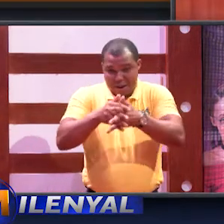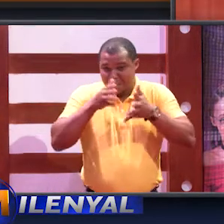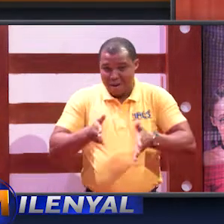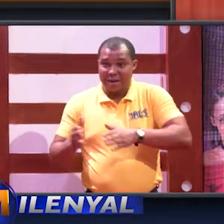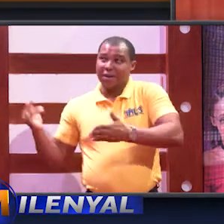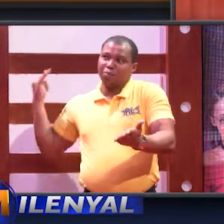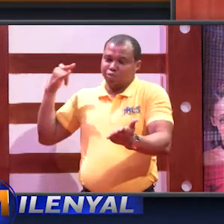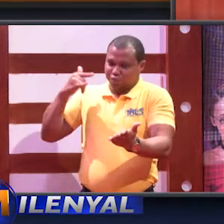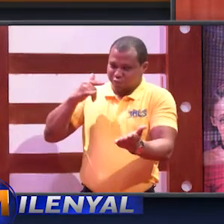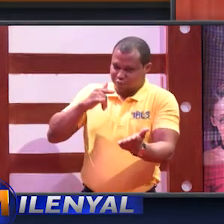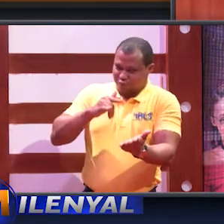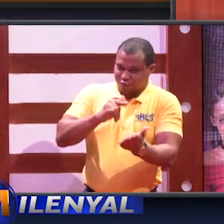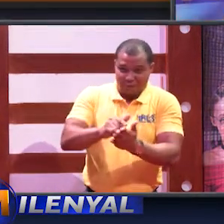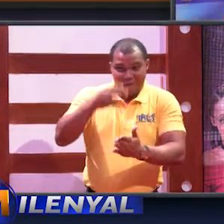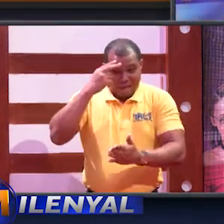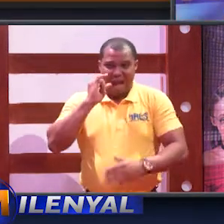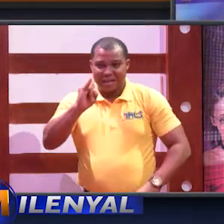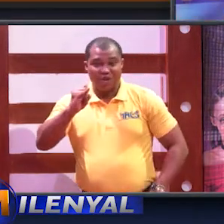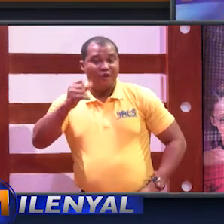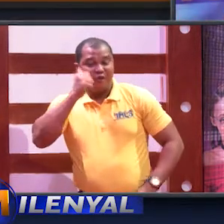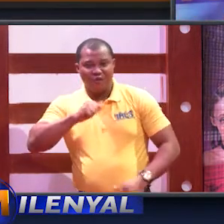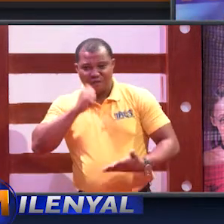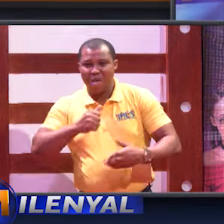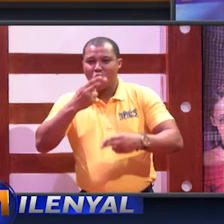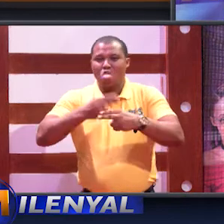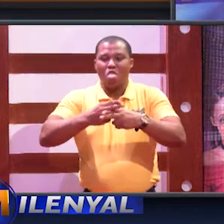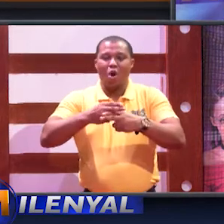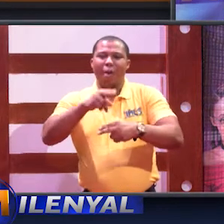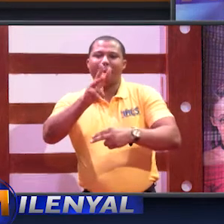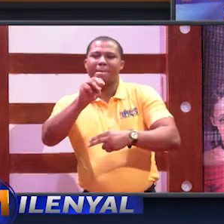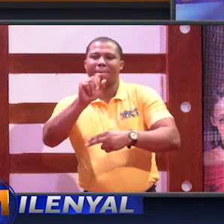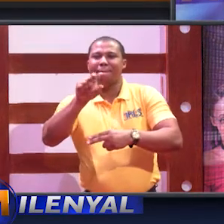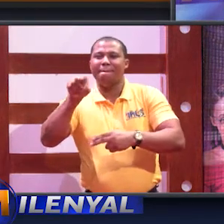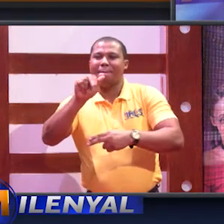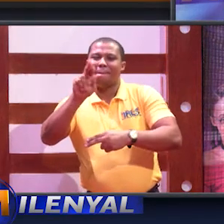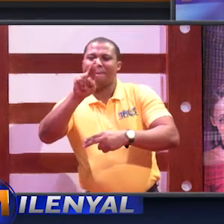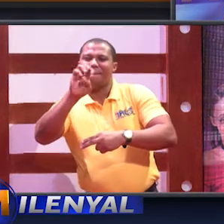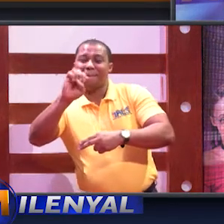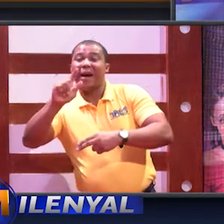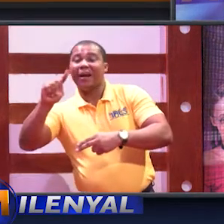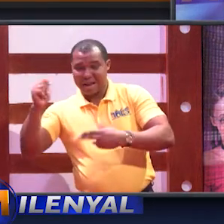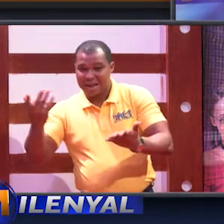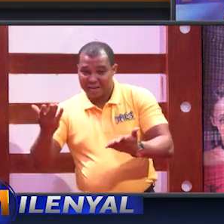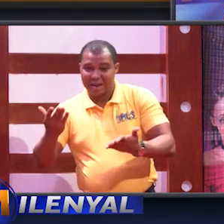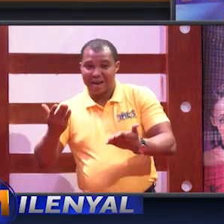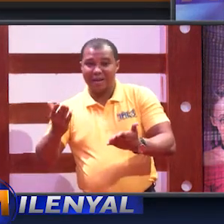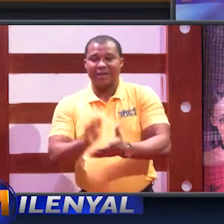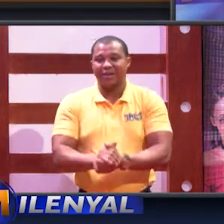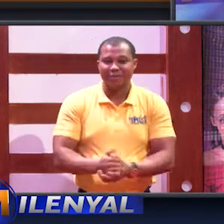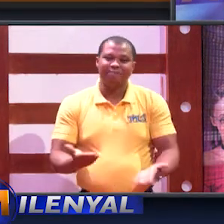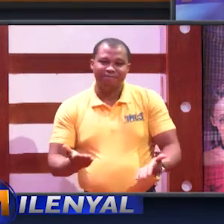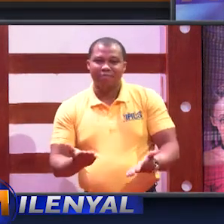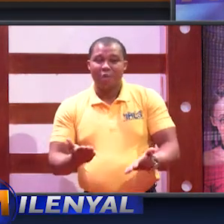lui et chita col vraiment. Mais par rapport avec culture haïtienne, il y a des choses qui entrent. Par exemple, si on a besoin de